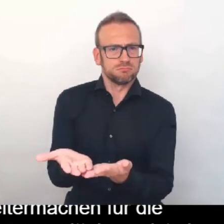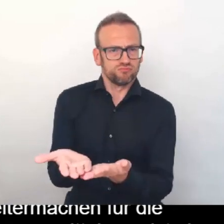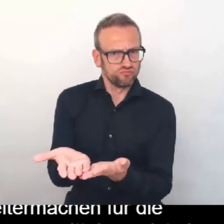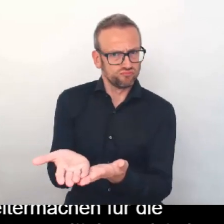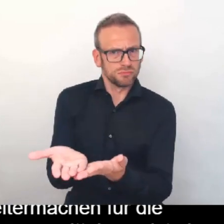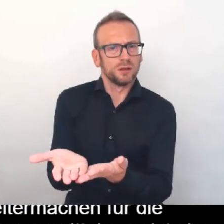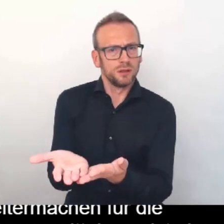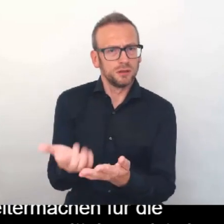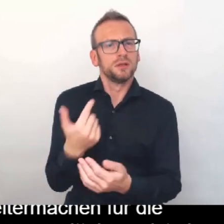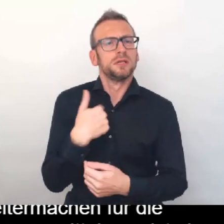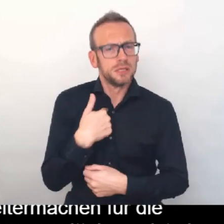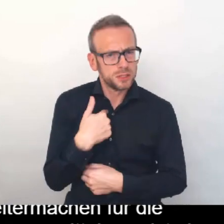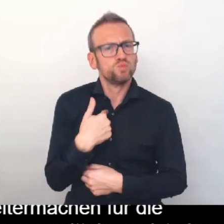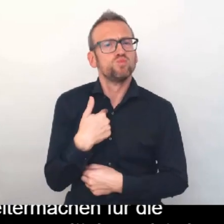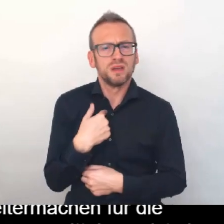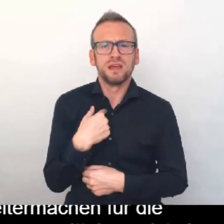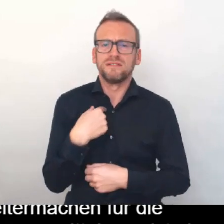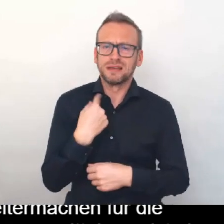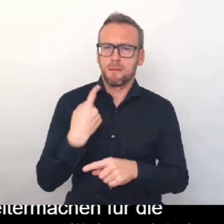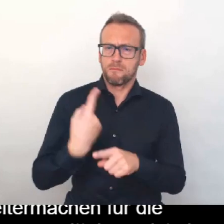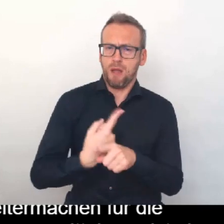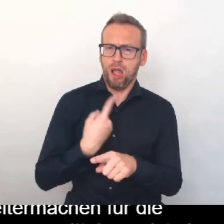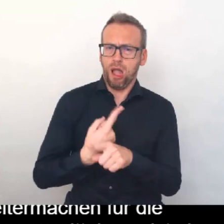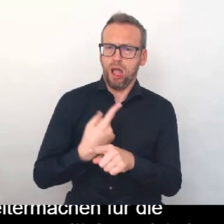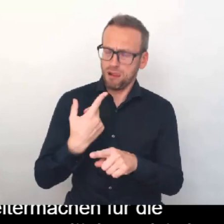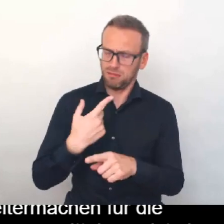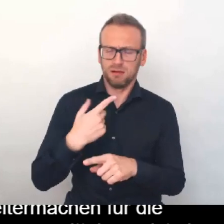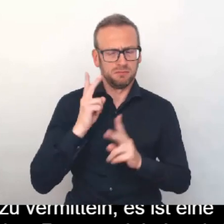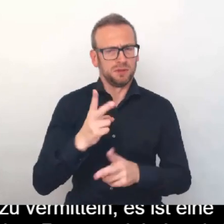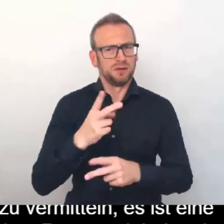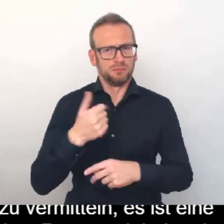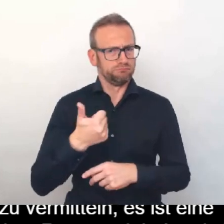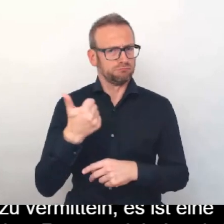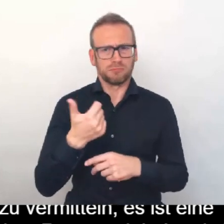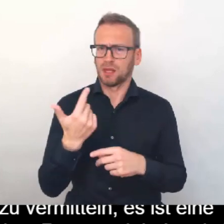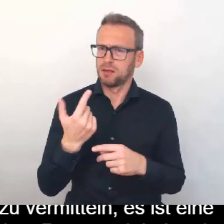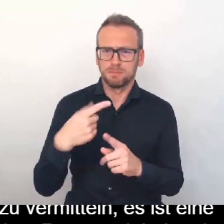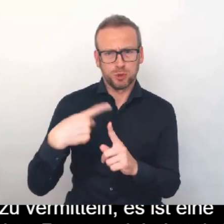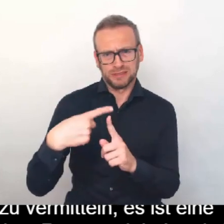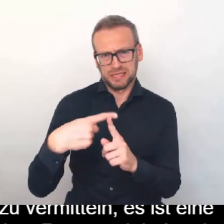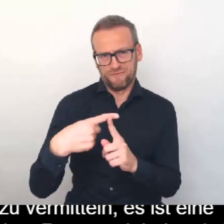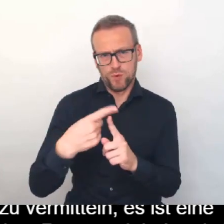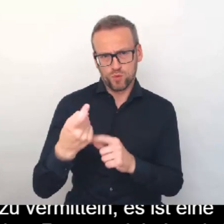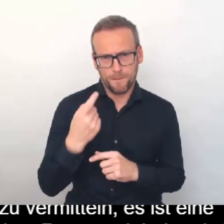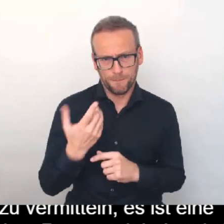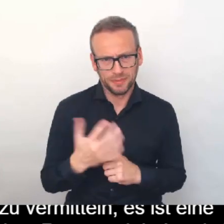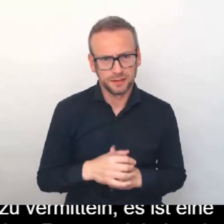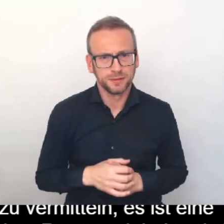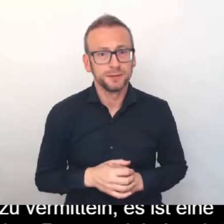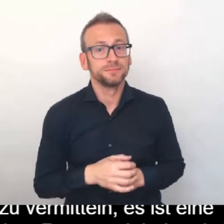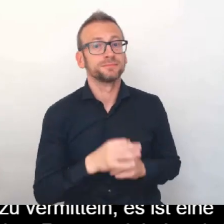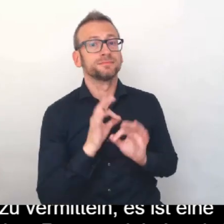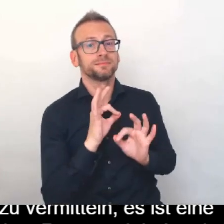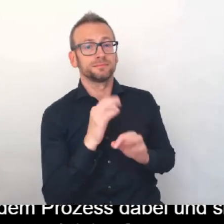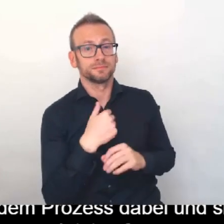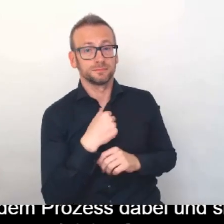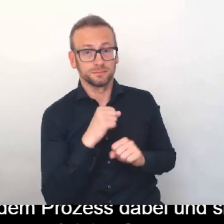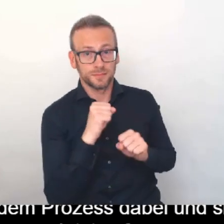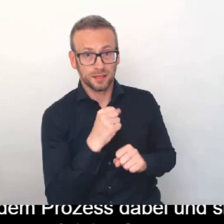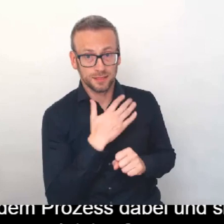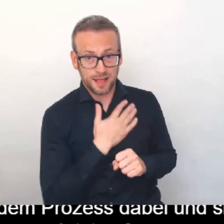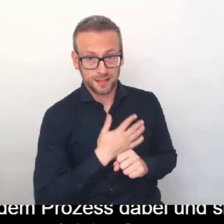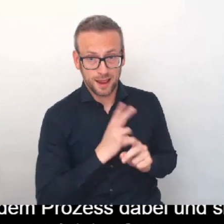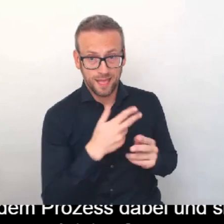anderen Umgang benötigte. Dass wir jetzt Fehler im Grunde ausmerzen können, dass wir in diesen Prozess sehr klug